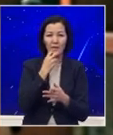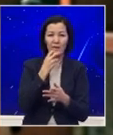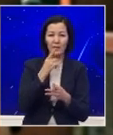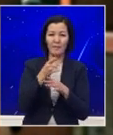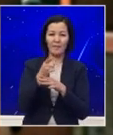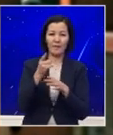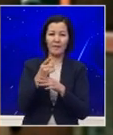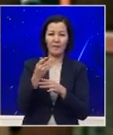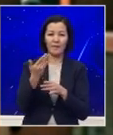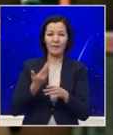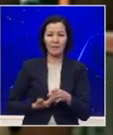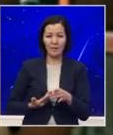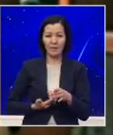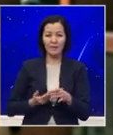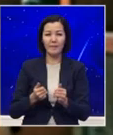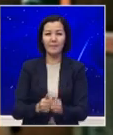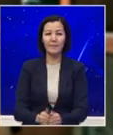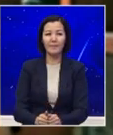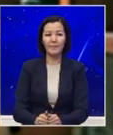көр. Дәп-дәл.